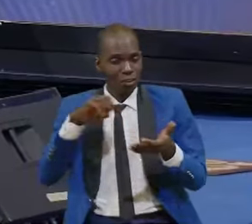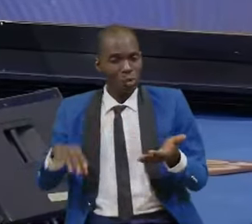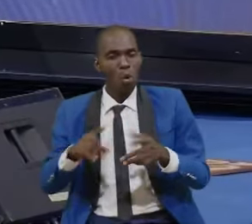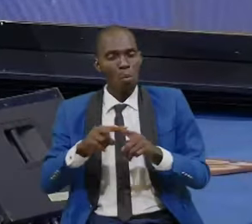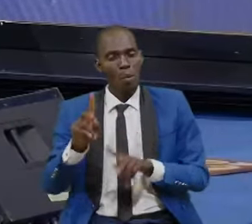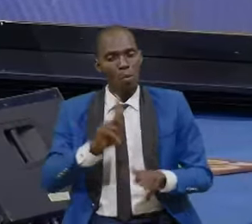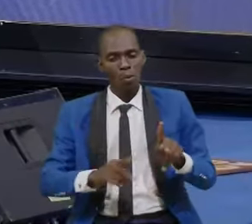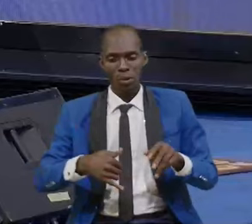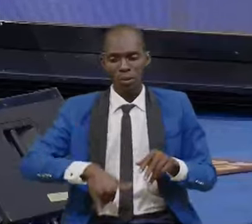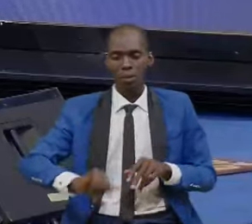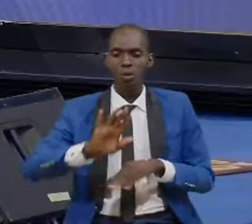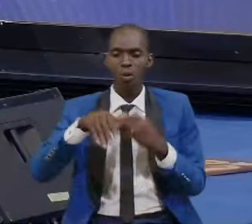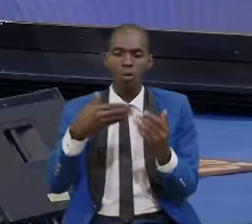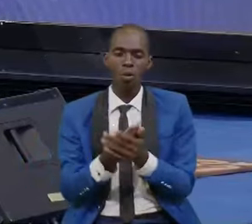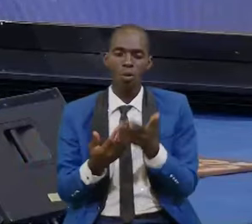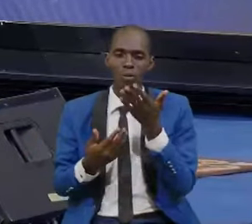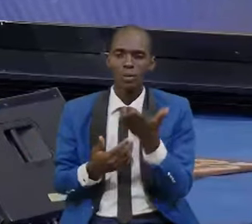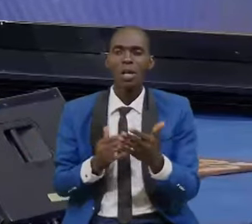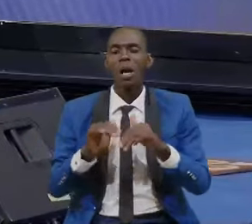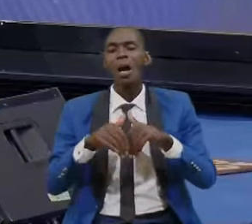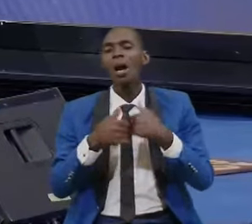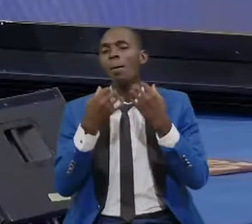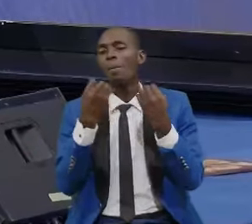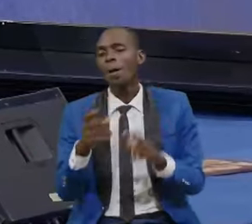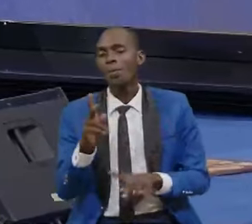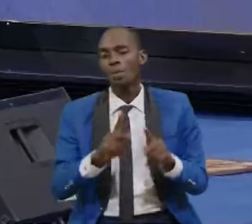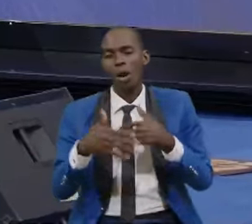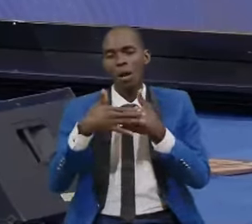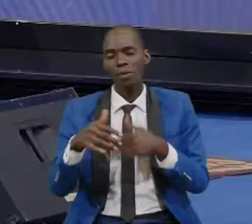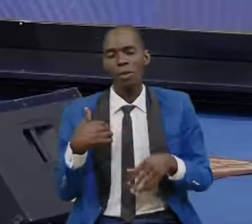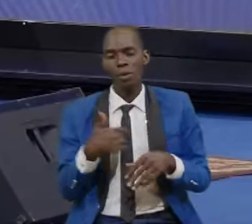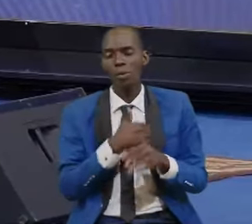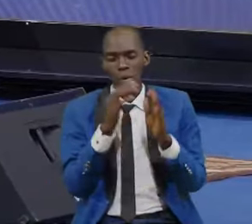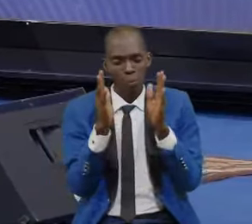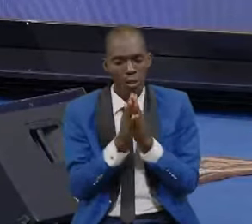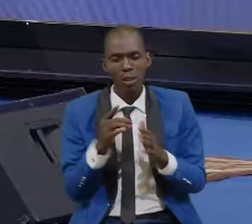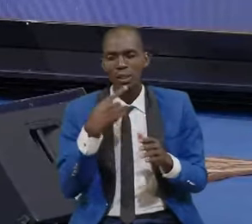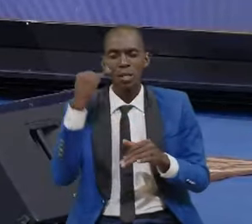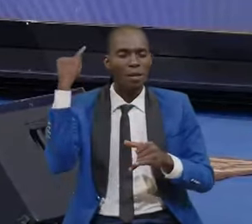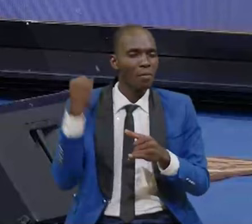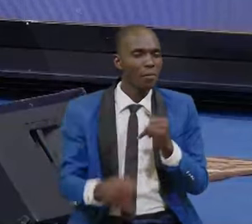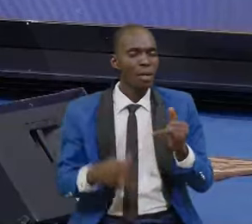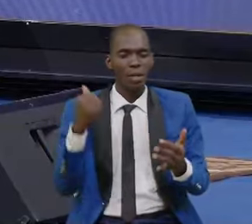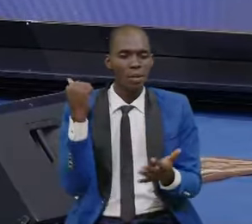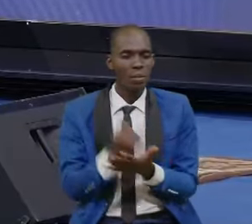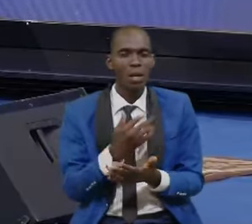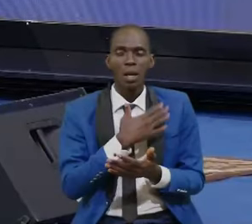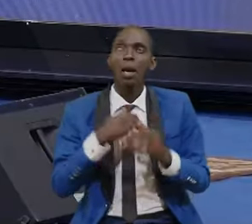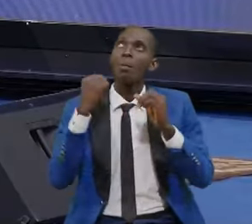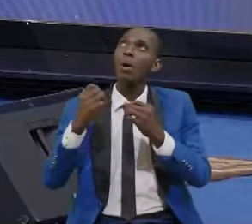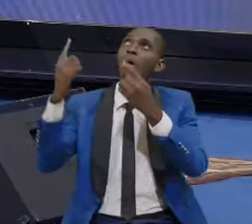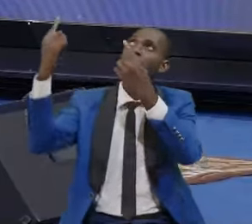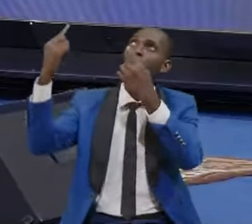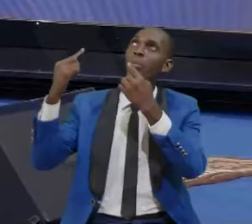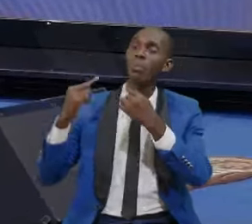ils étaient toujours là. » Combien? Après avoir prié et nous donnons le dernier amen, et la puissance